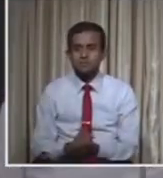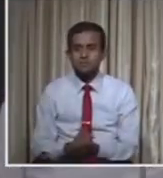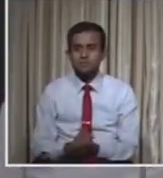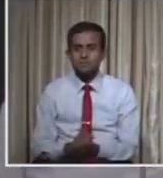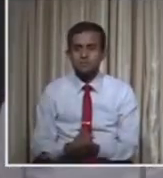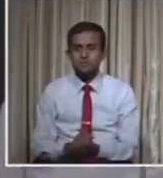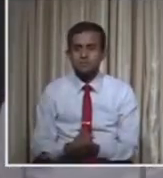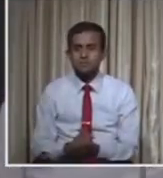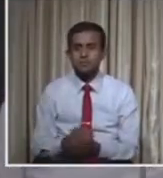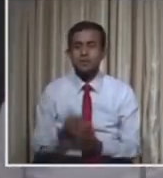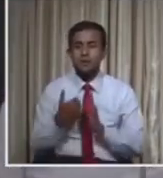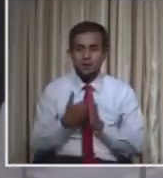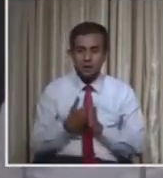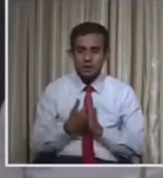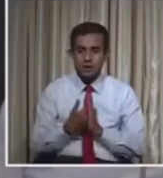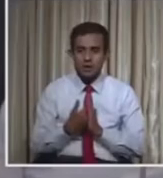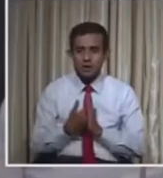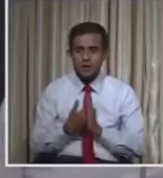ගරු